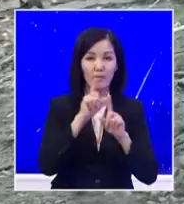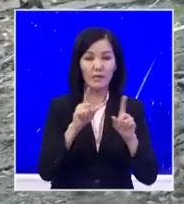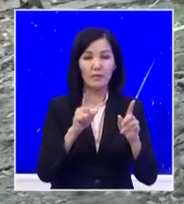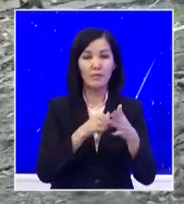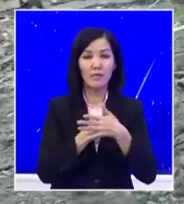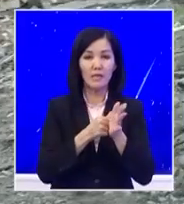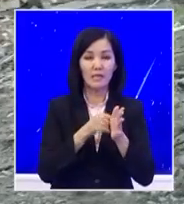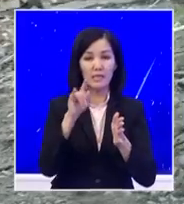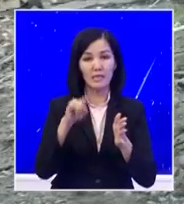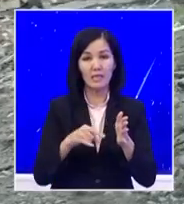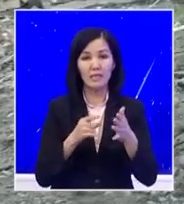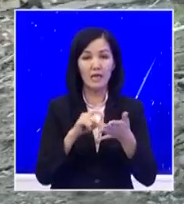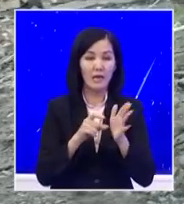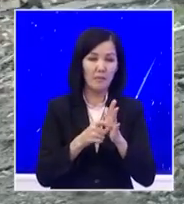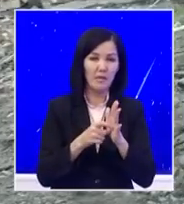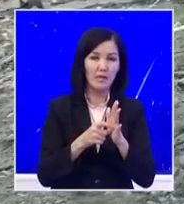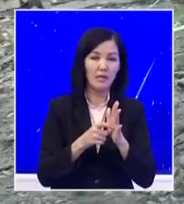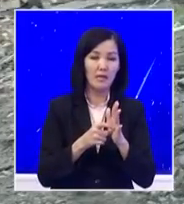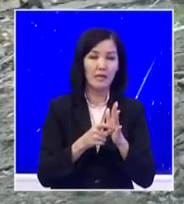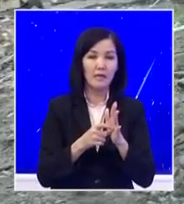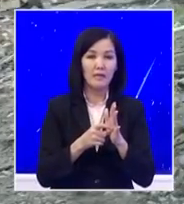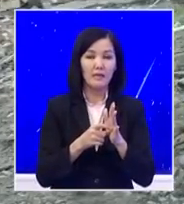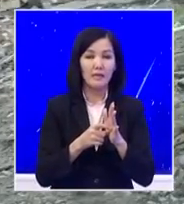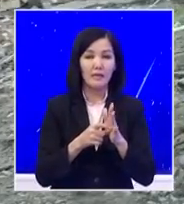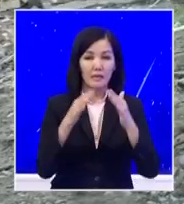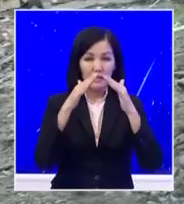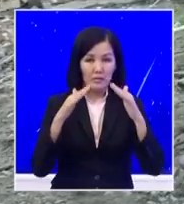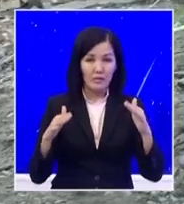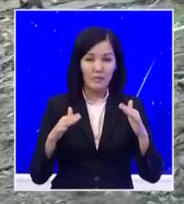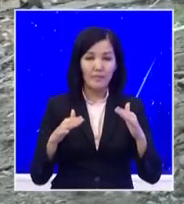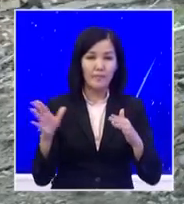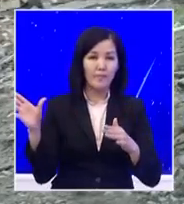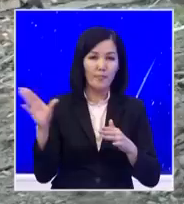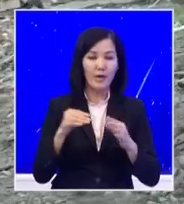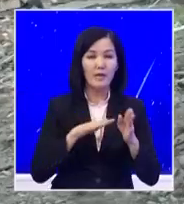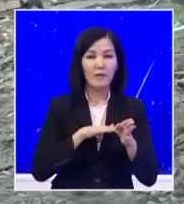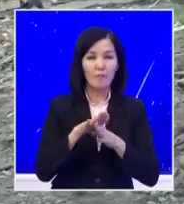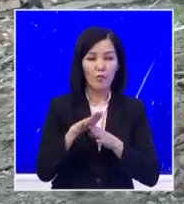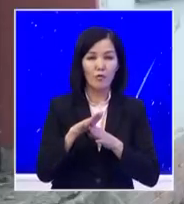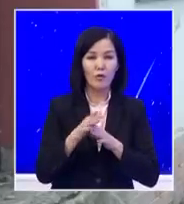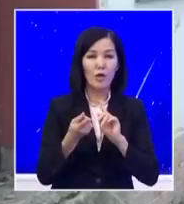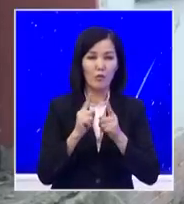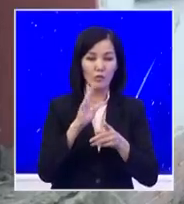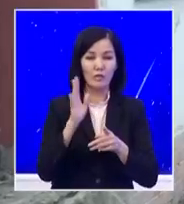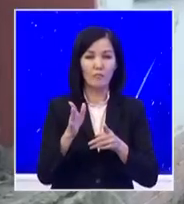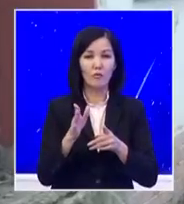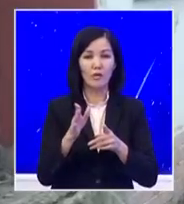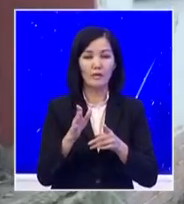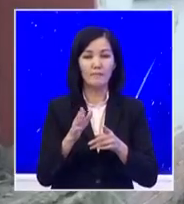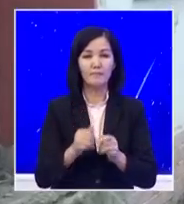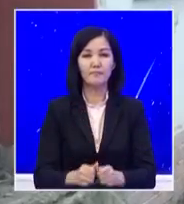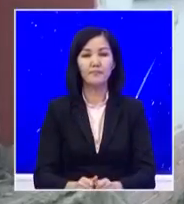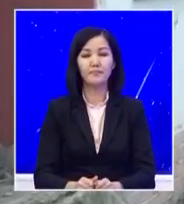терезе, класстардың, сыныптардың есік терезелері, линолеумы толықтай түгелдей ауысады. Парта